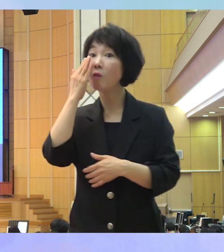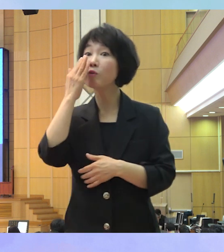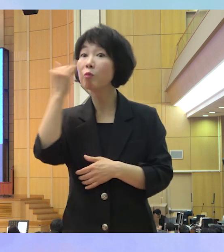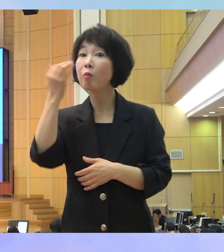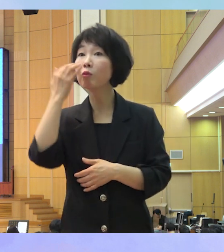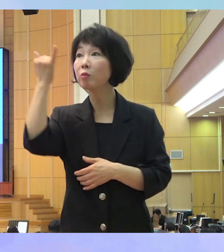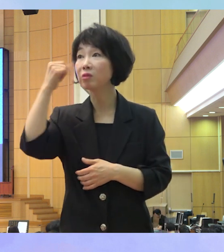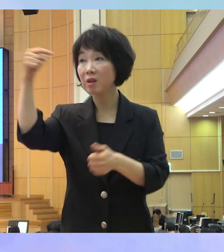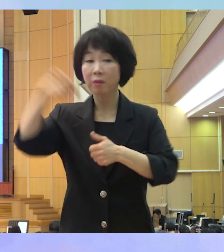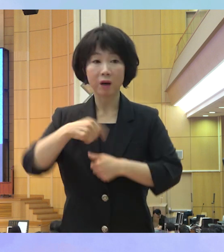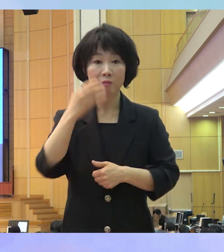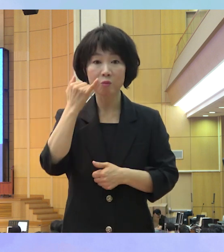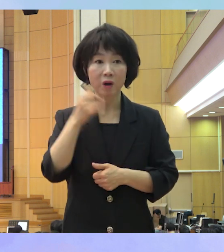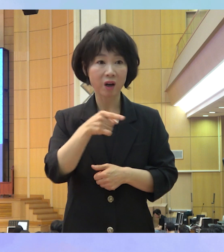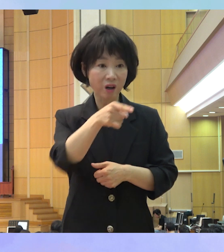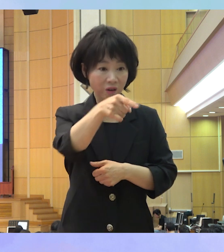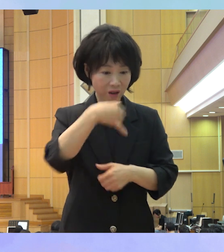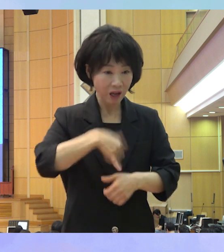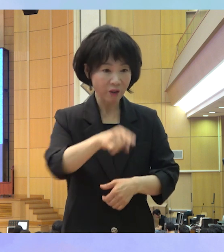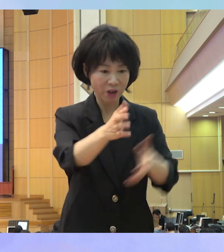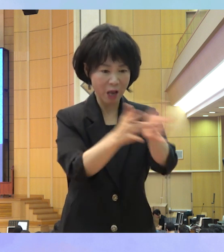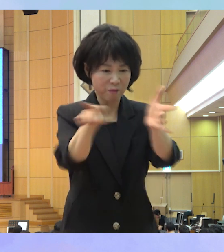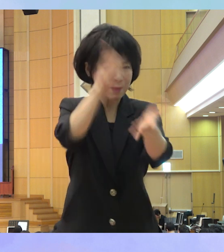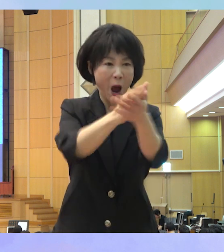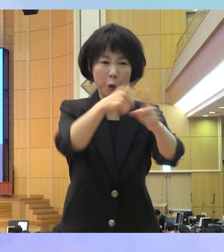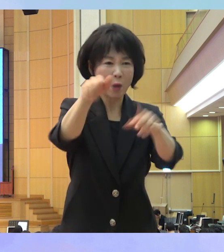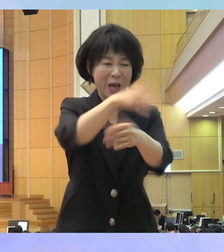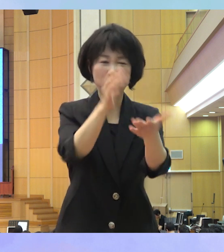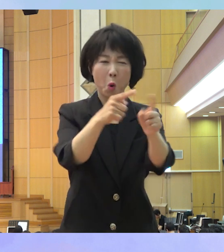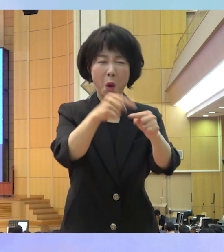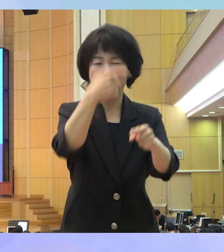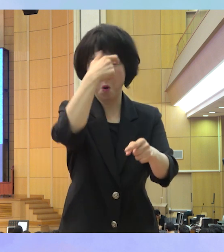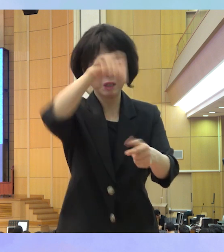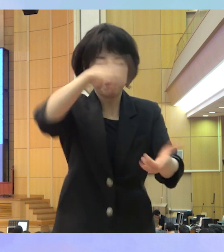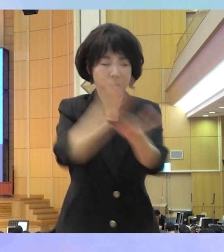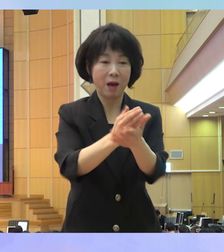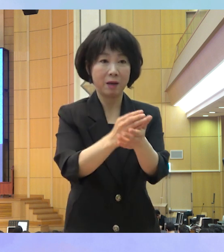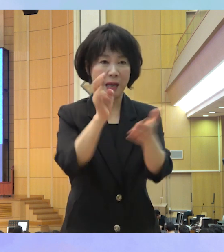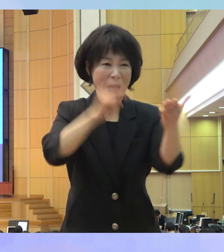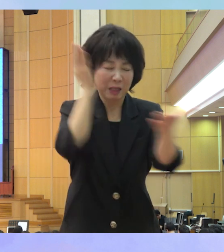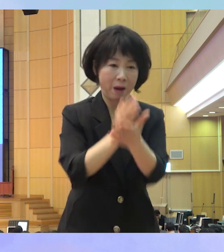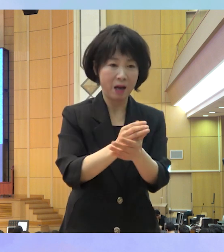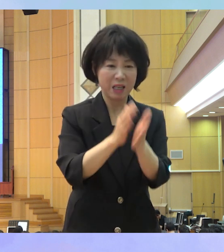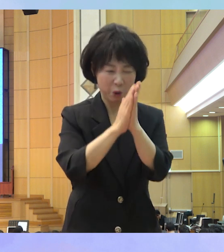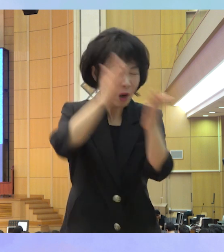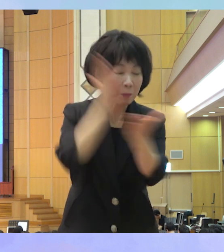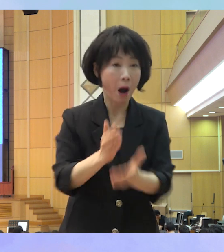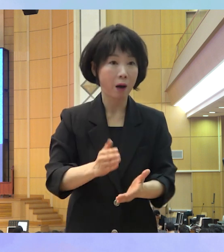돼요. 예수 믿지 마라, 교회 다니지 마라, 찬양하지 마라,